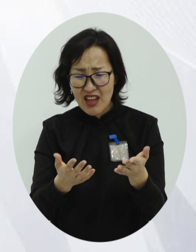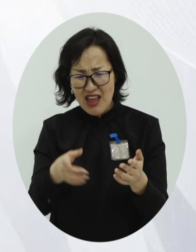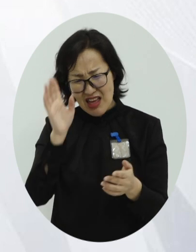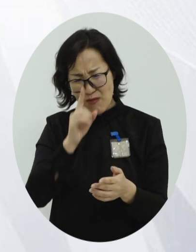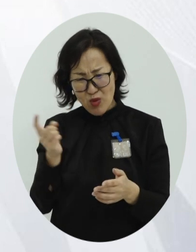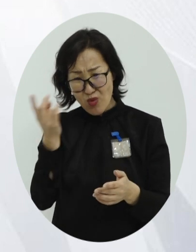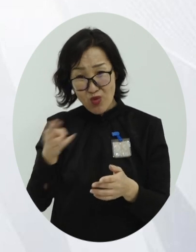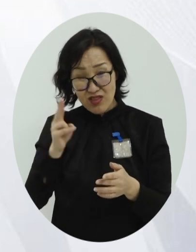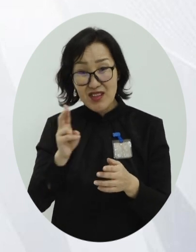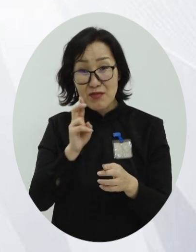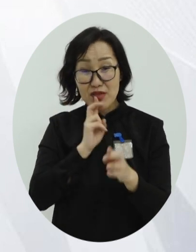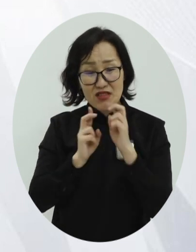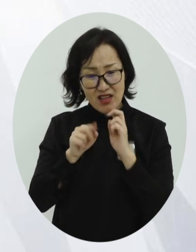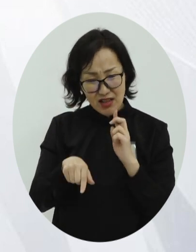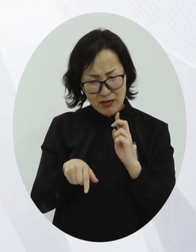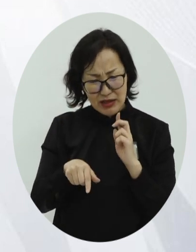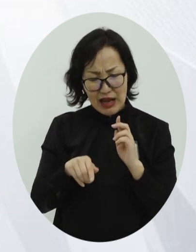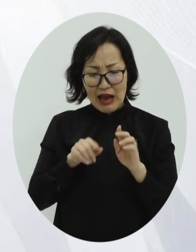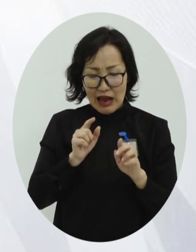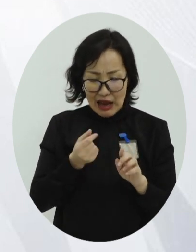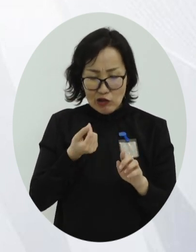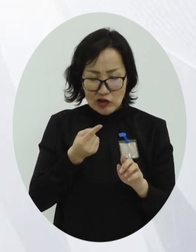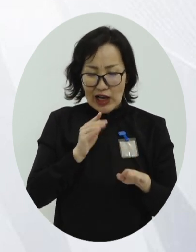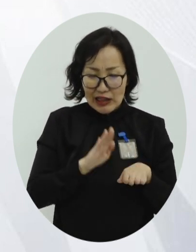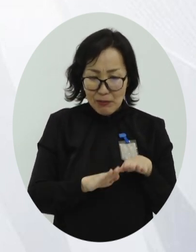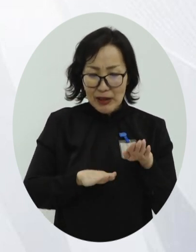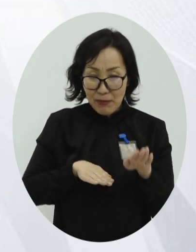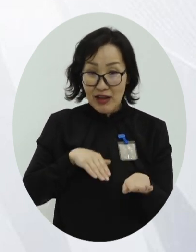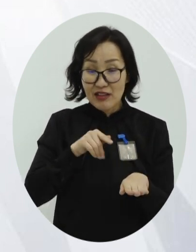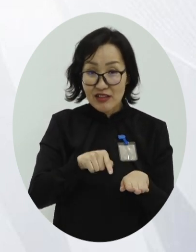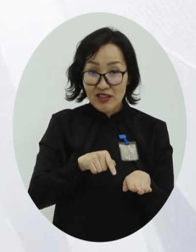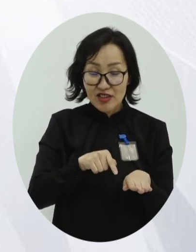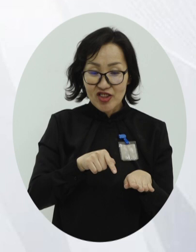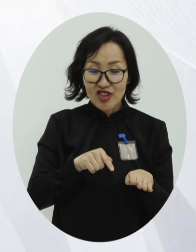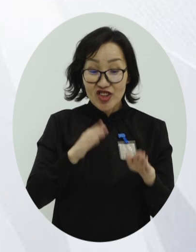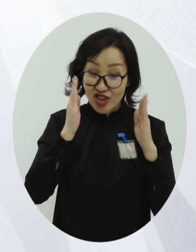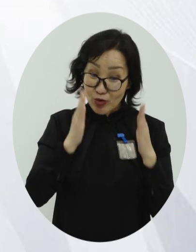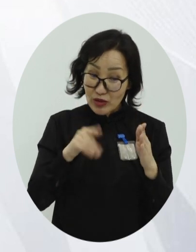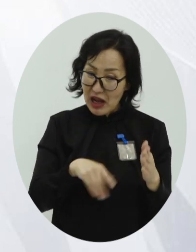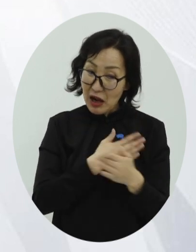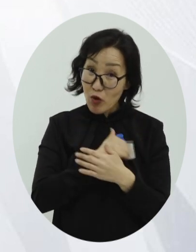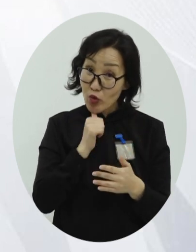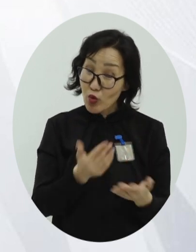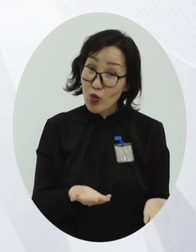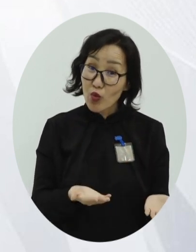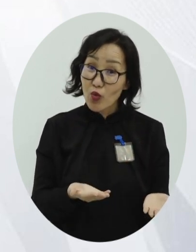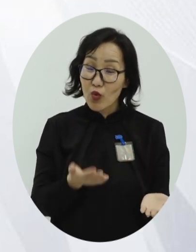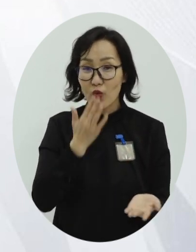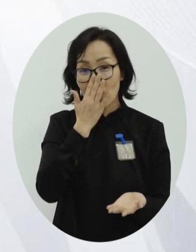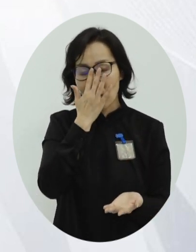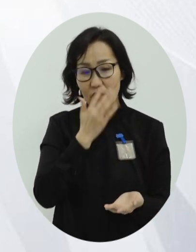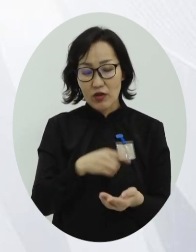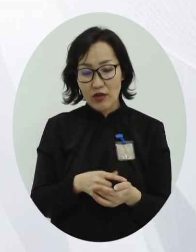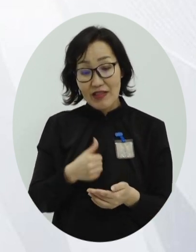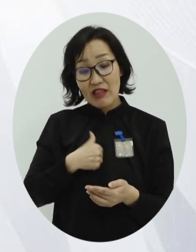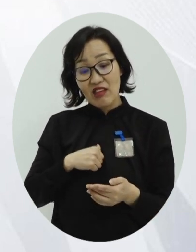Хитрхи хүнд бэрхшээл гэж санагдвал алхам алхмаар шийдвэл амар юм биш биз?